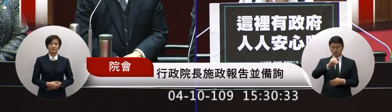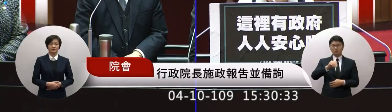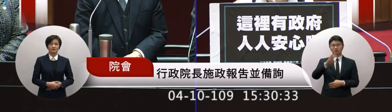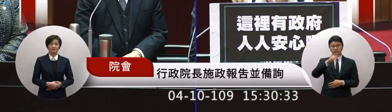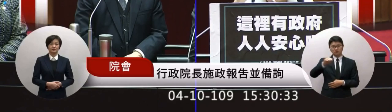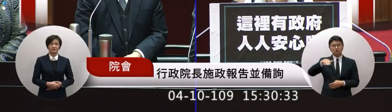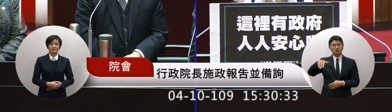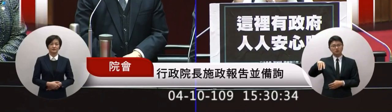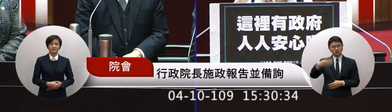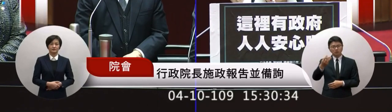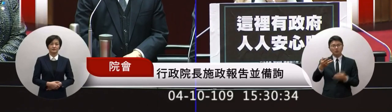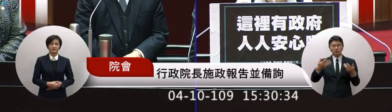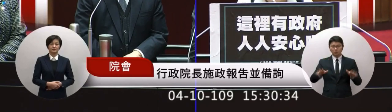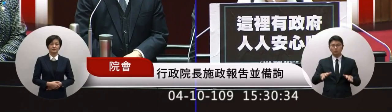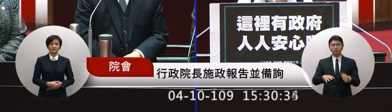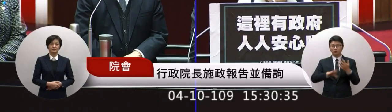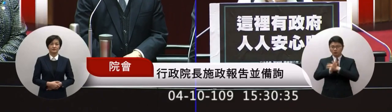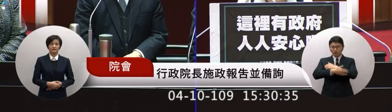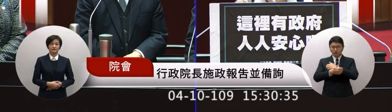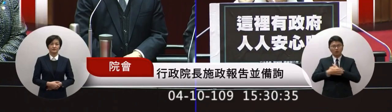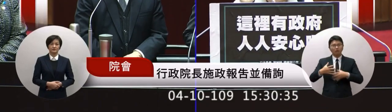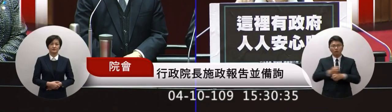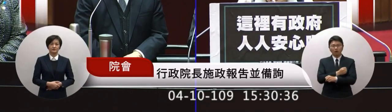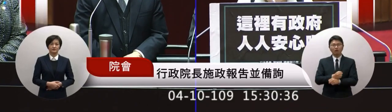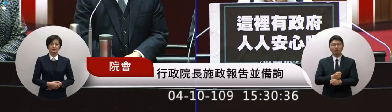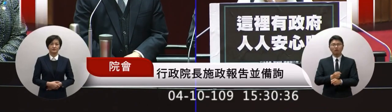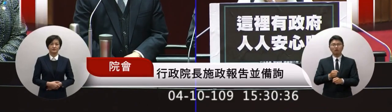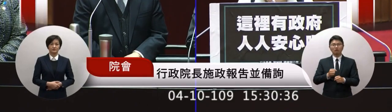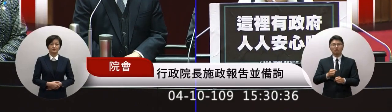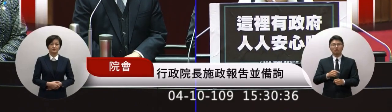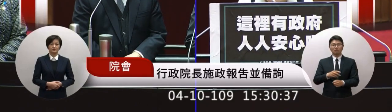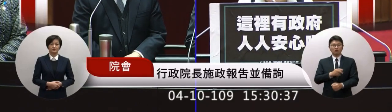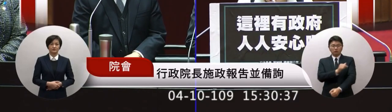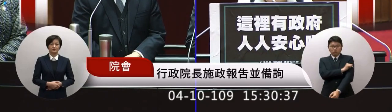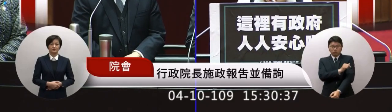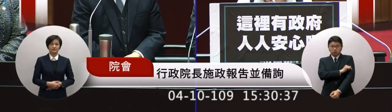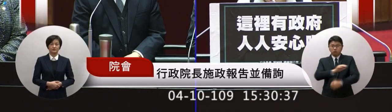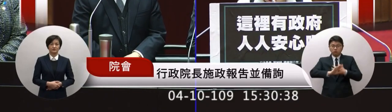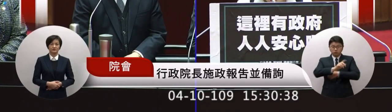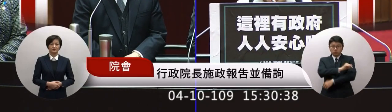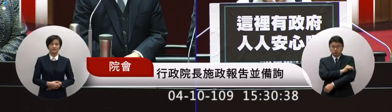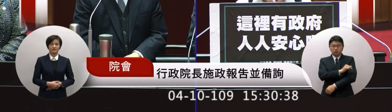49334名，其中看护工有